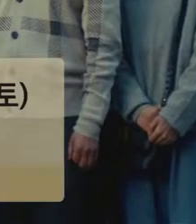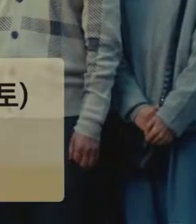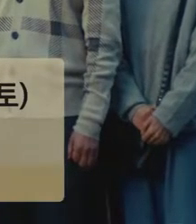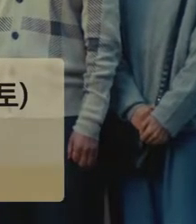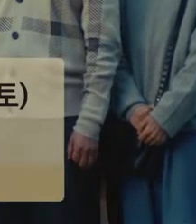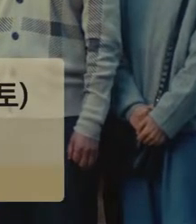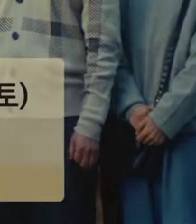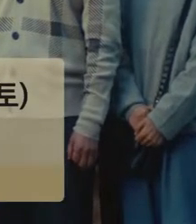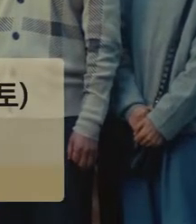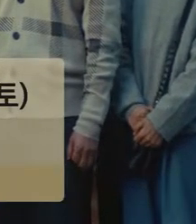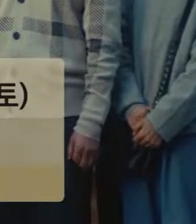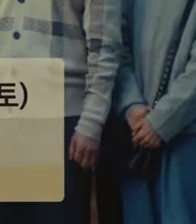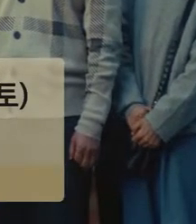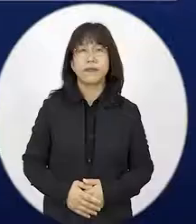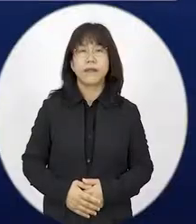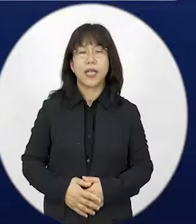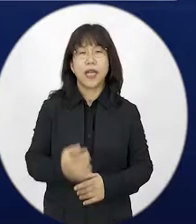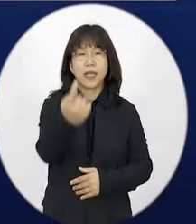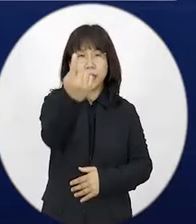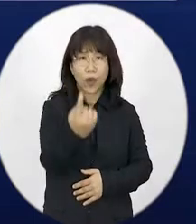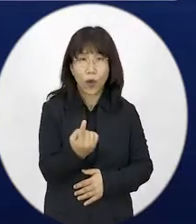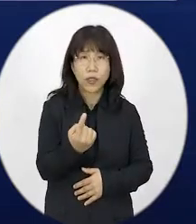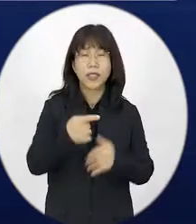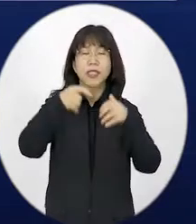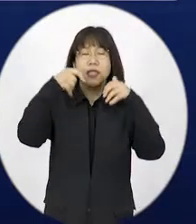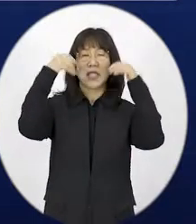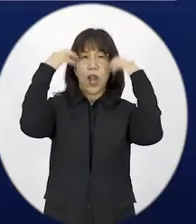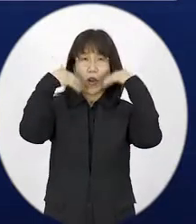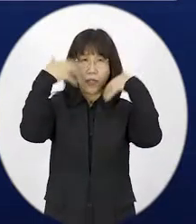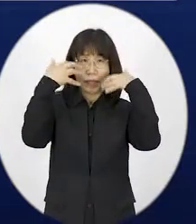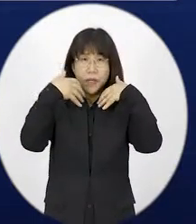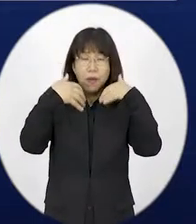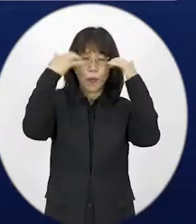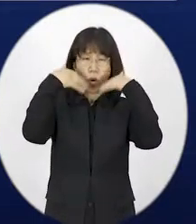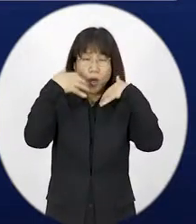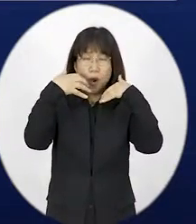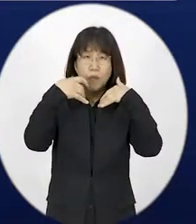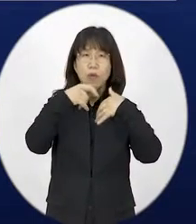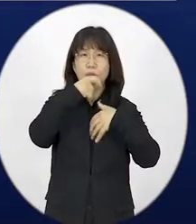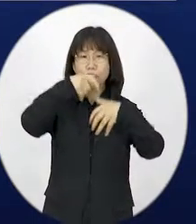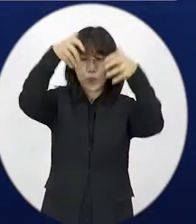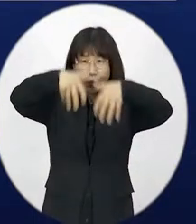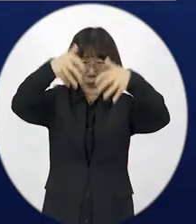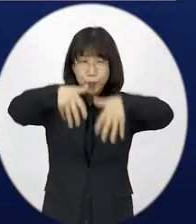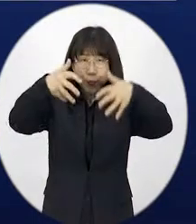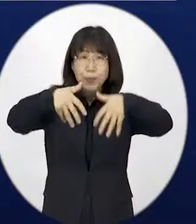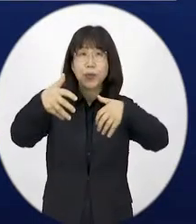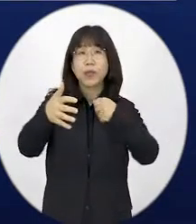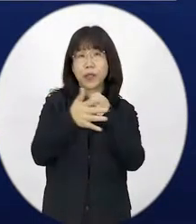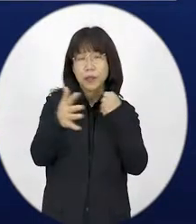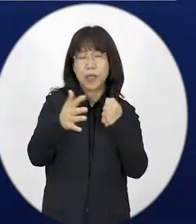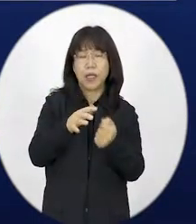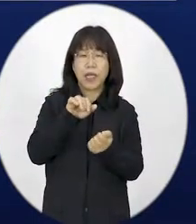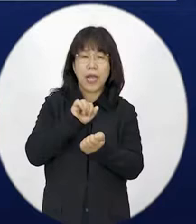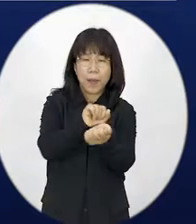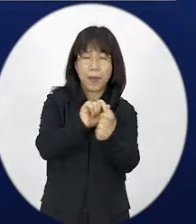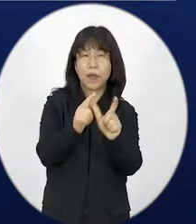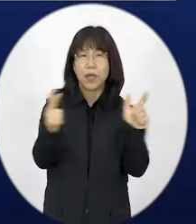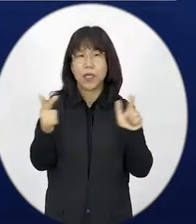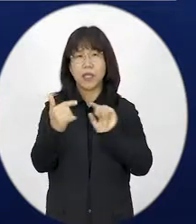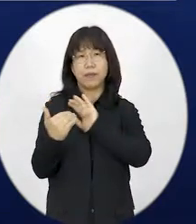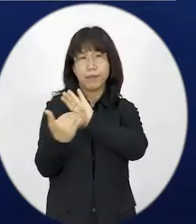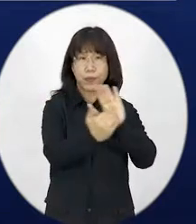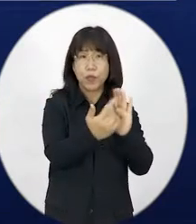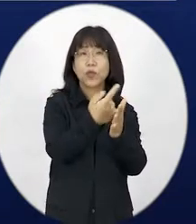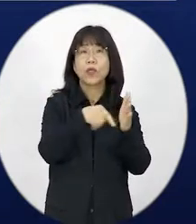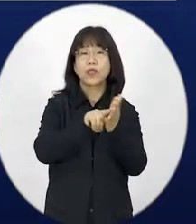말고 투표하세요. 다가오는 여름철 폭염과 집중호우 등 각종 자연재해와 감염병에 대비하기